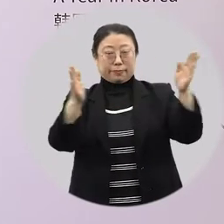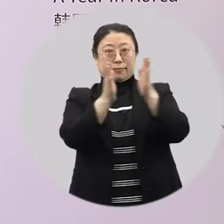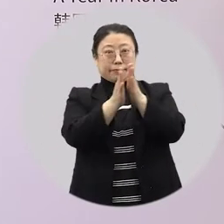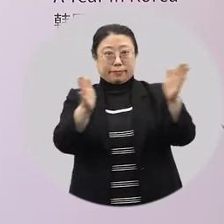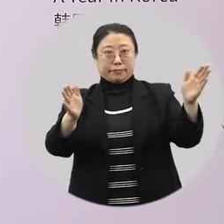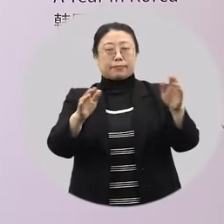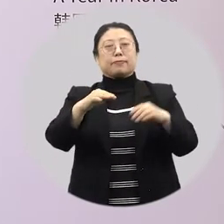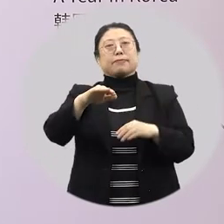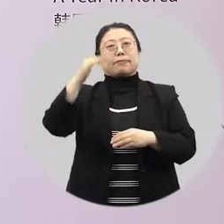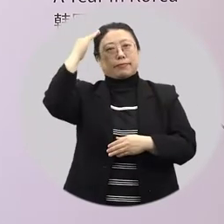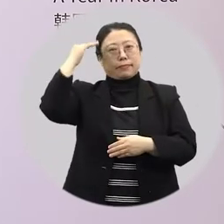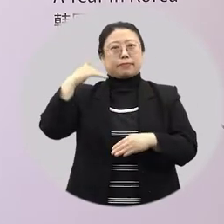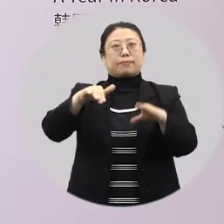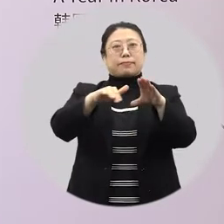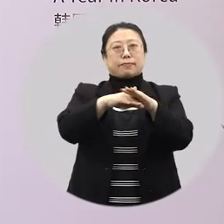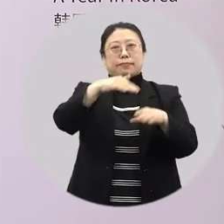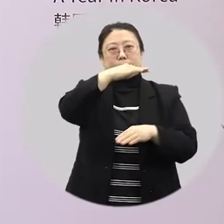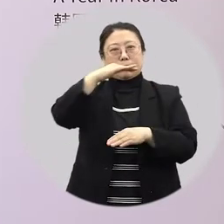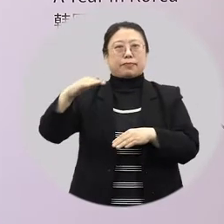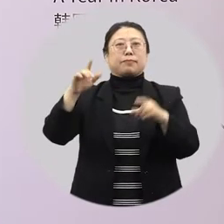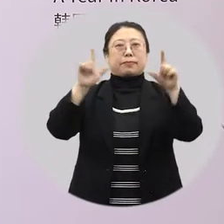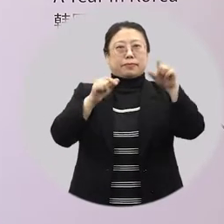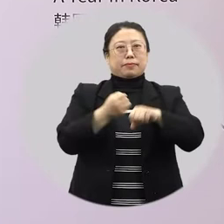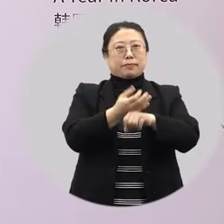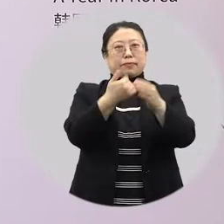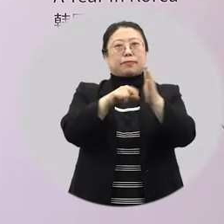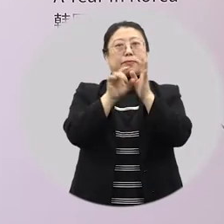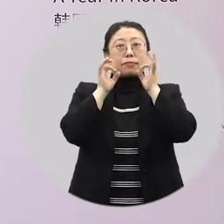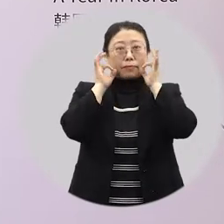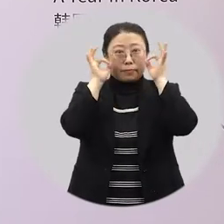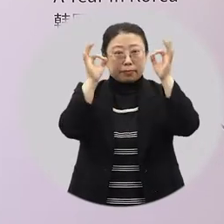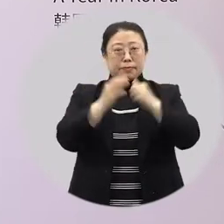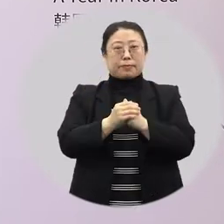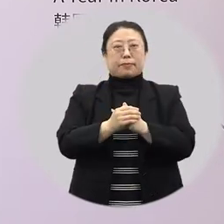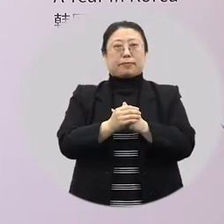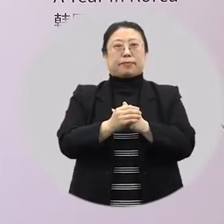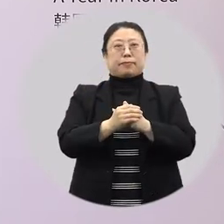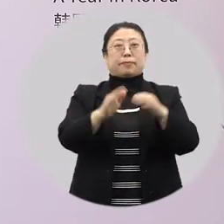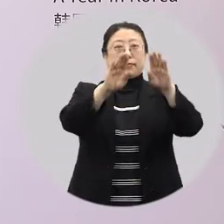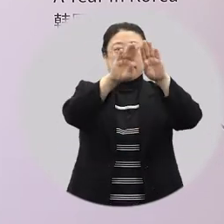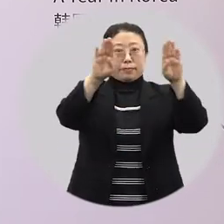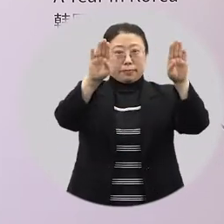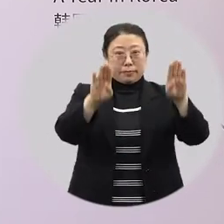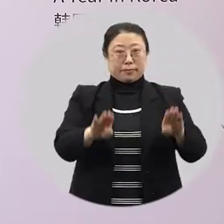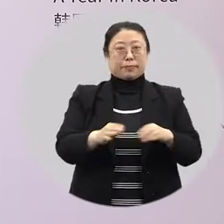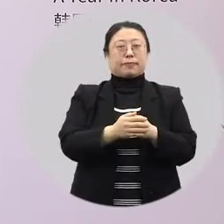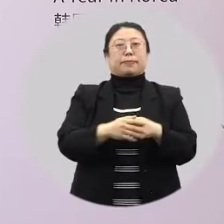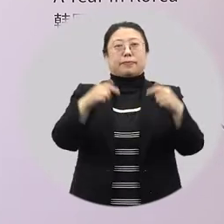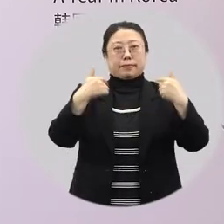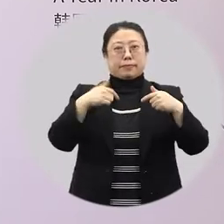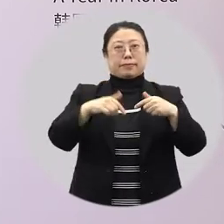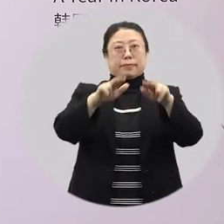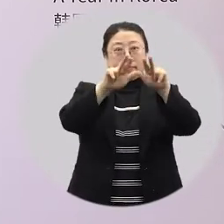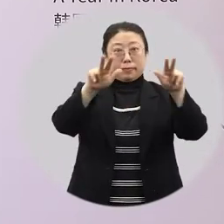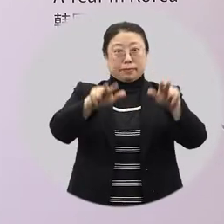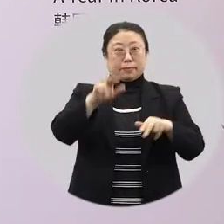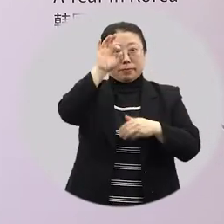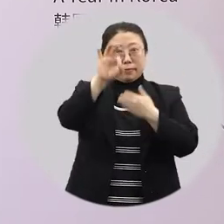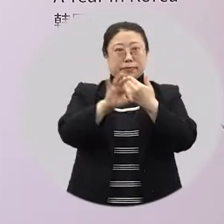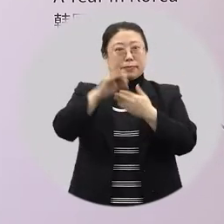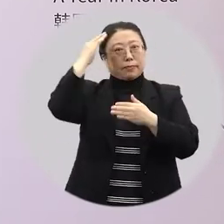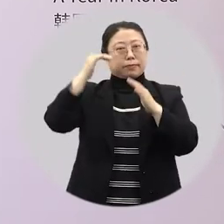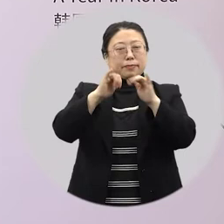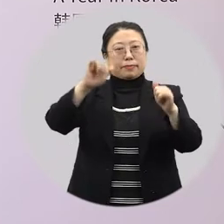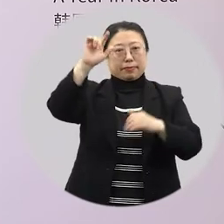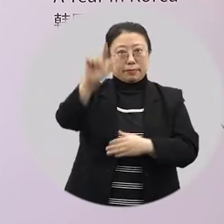문화의 원래 모습을 올바르게 전달하기 위해 노력해 왔어요 국립민속박물관 상설 전시관에는 한국인의